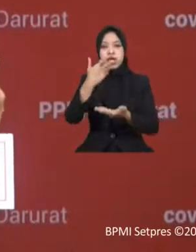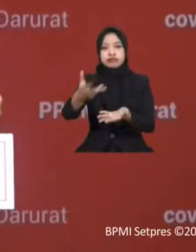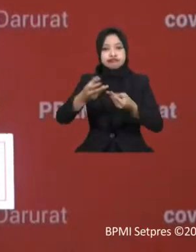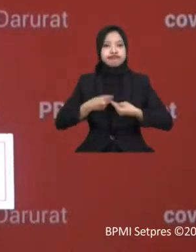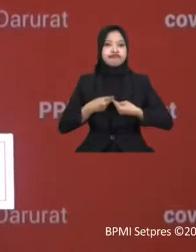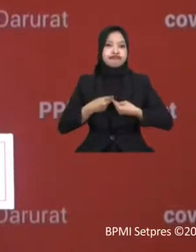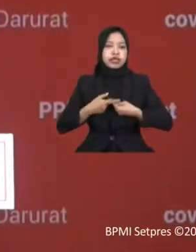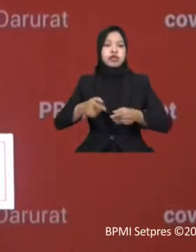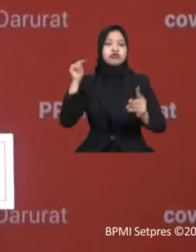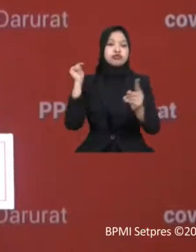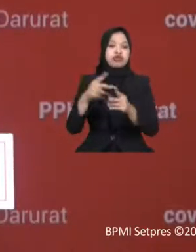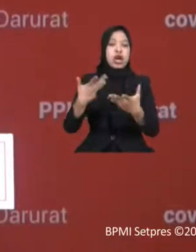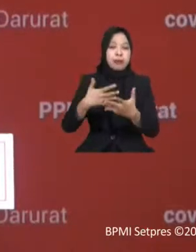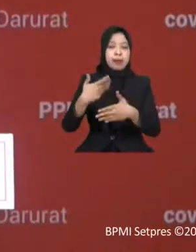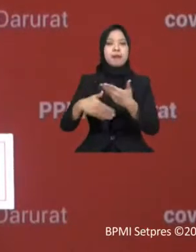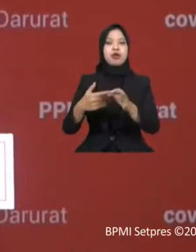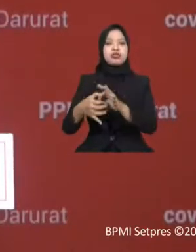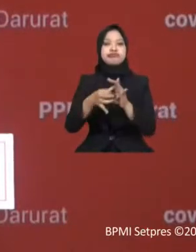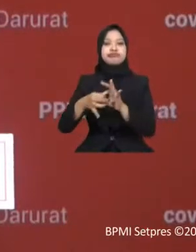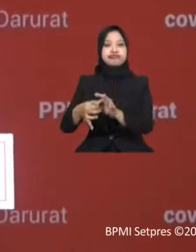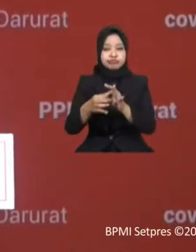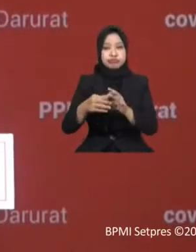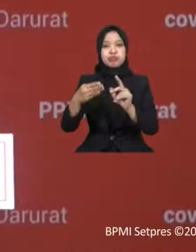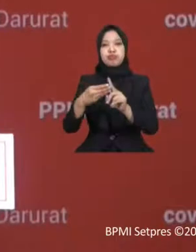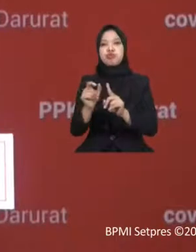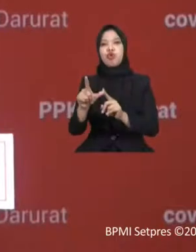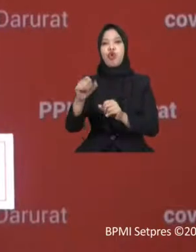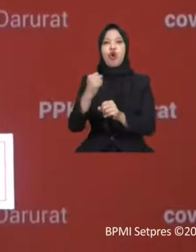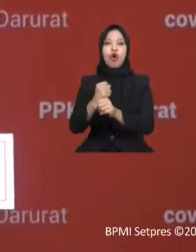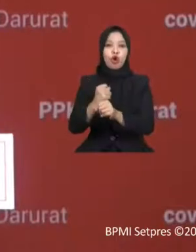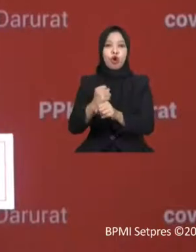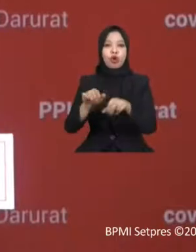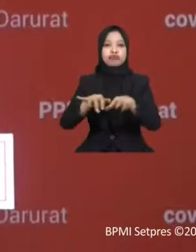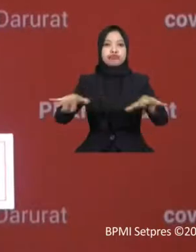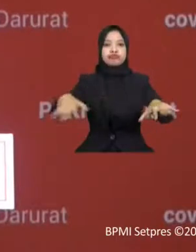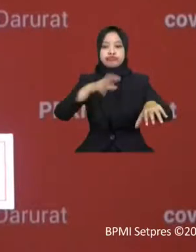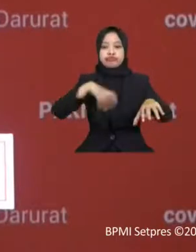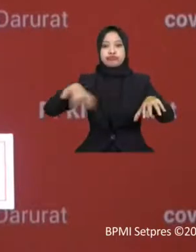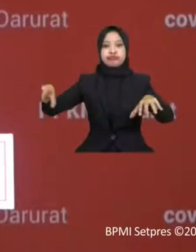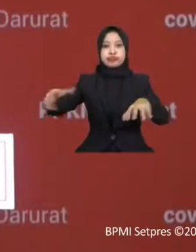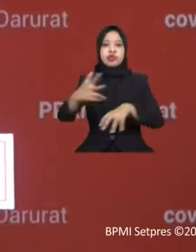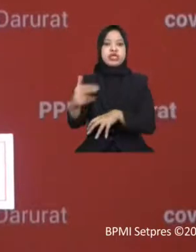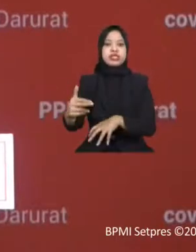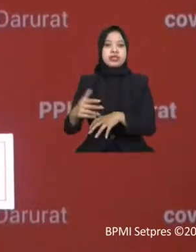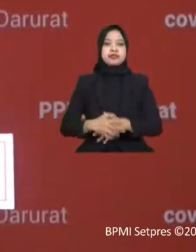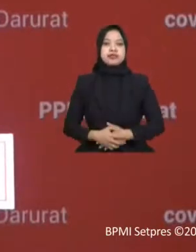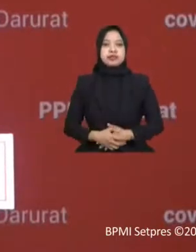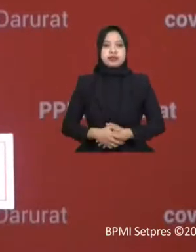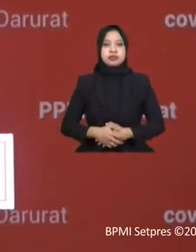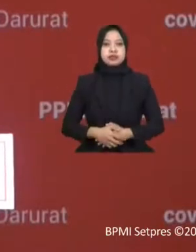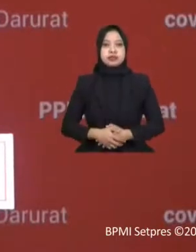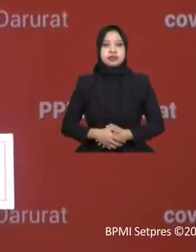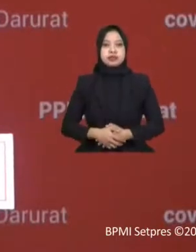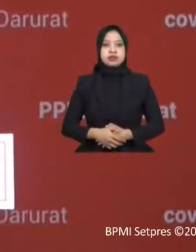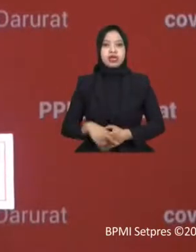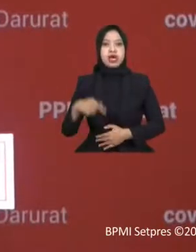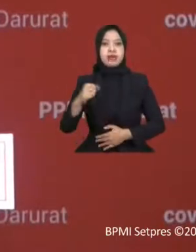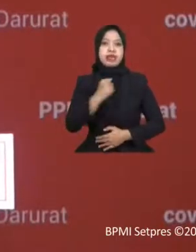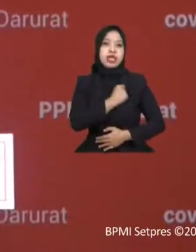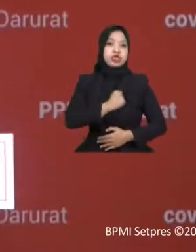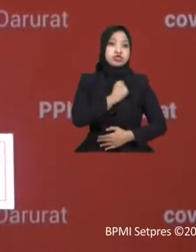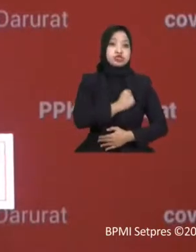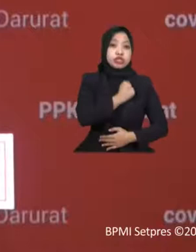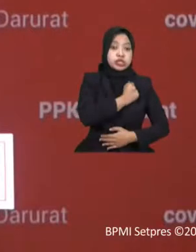bantuan dilakukan melalui jaringan Perum Bulog yang tersebar di seluruh tanah air mensos